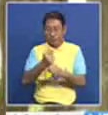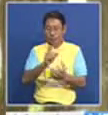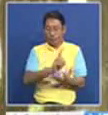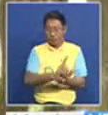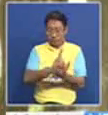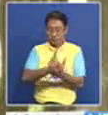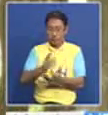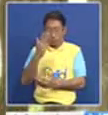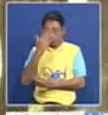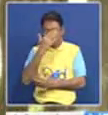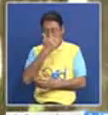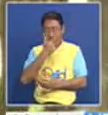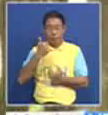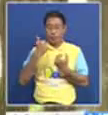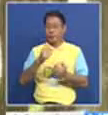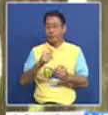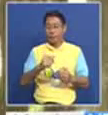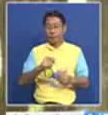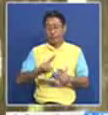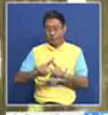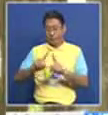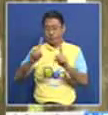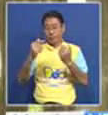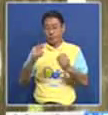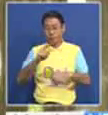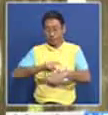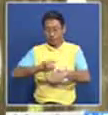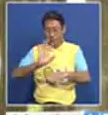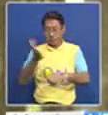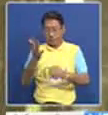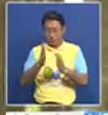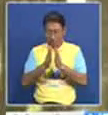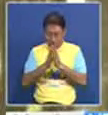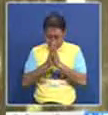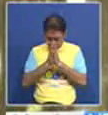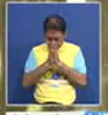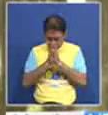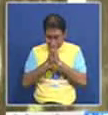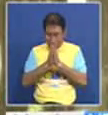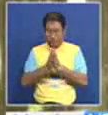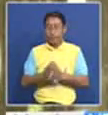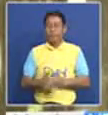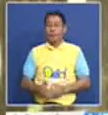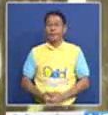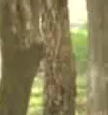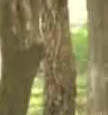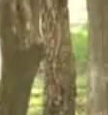แบบนี้ก็สวยเก๋ๆไม่เหมือนใครดีค่ะวันนี้หมดเวลาแล้วลาไปก่อนสวัสดีค่ะ